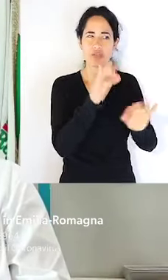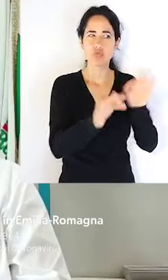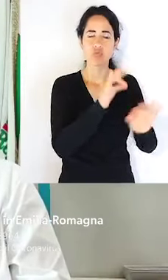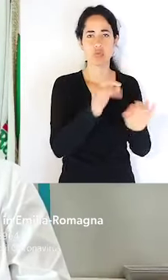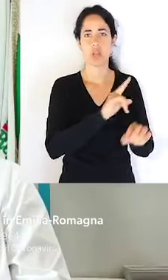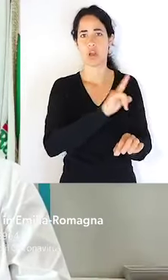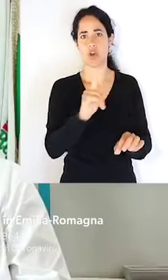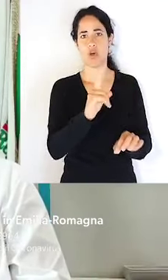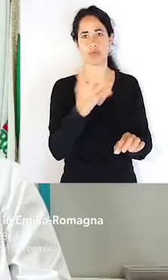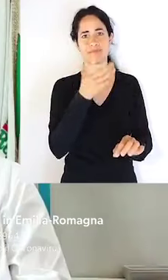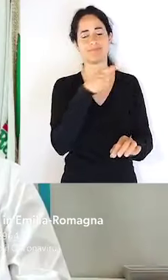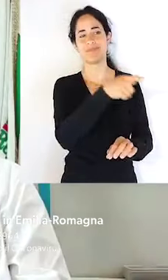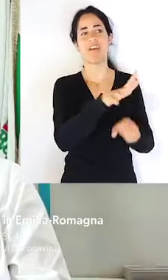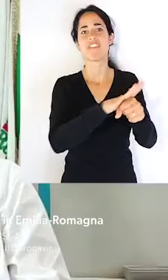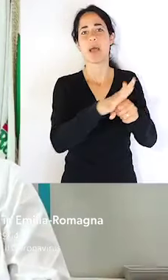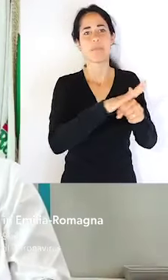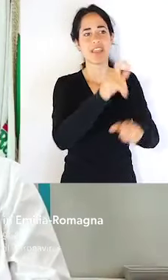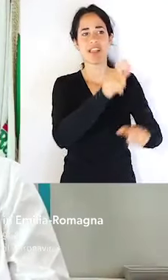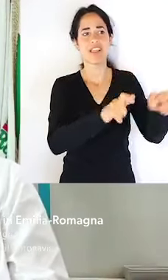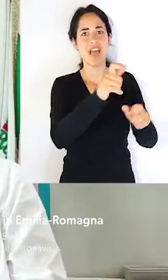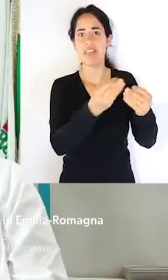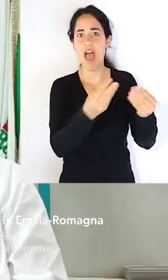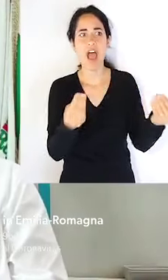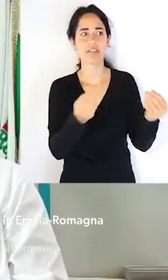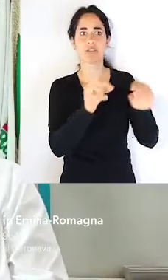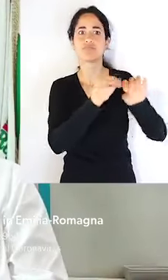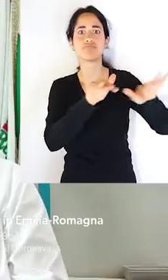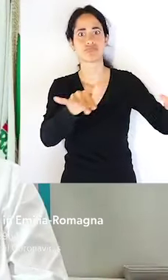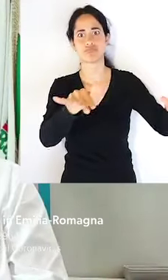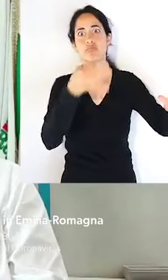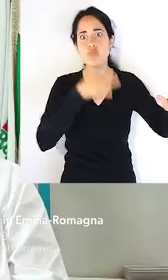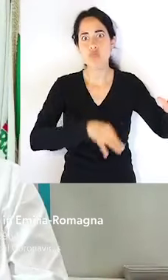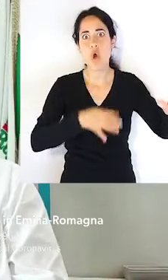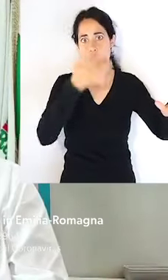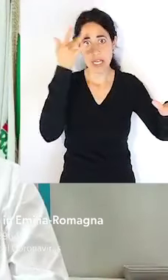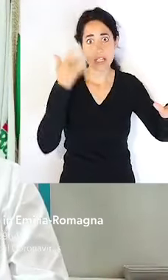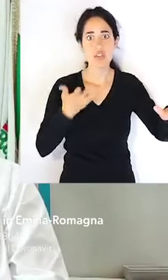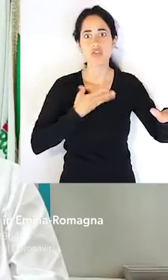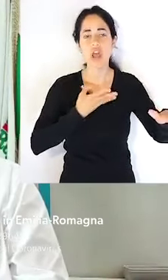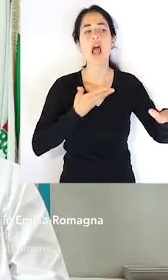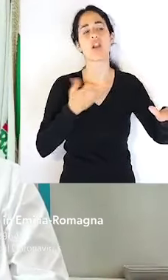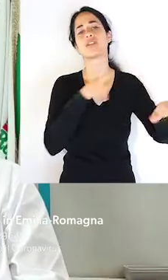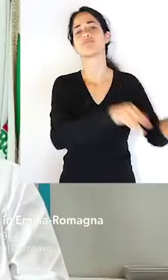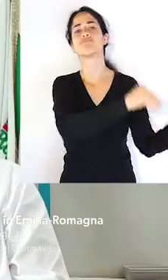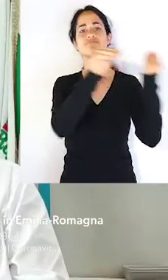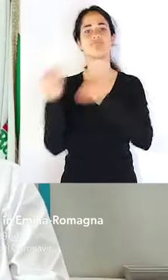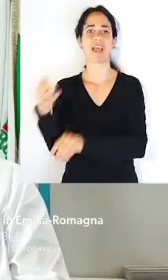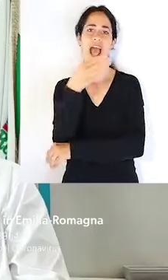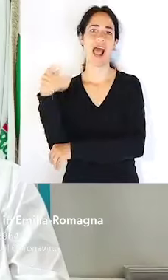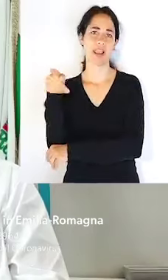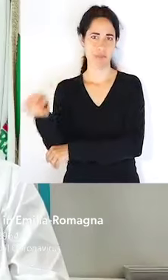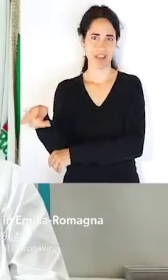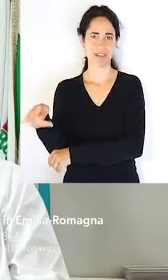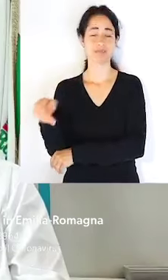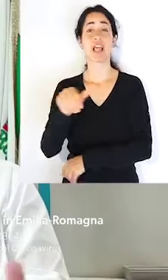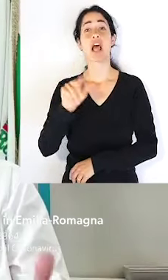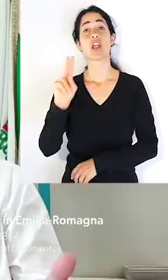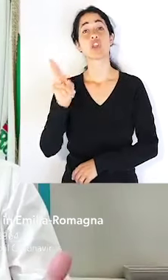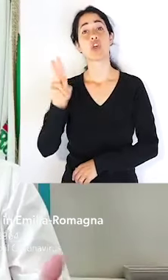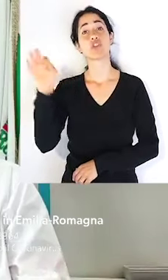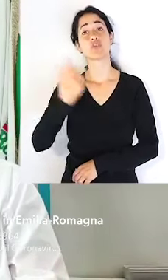possibilità di propagare il virus in famiglia. Soltanto il 12% della popolazione attiva